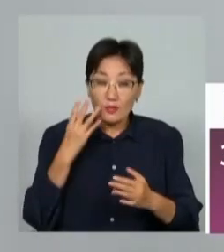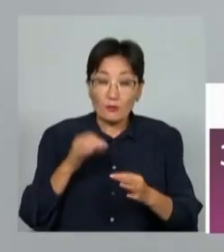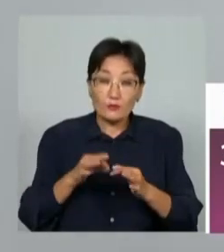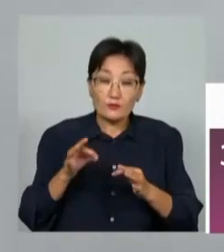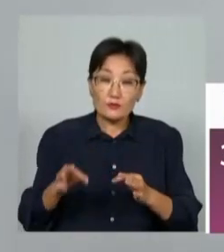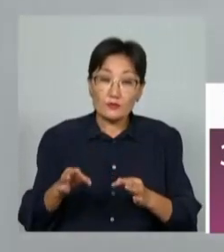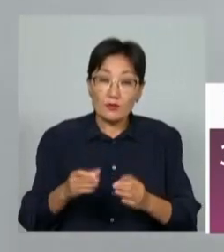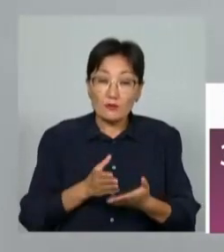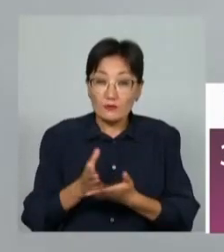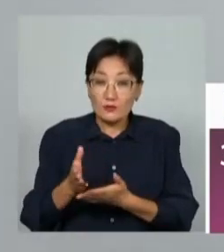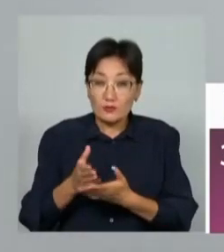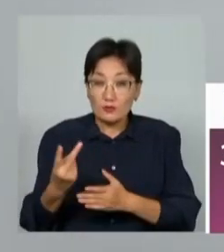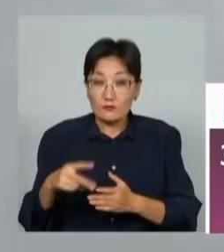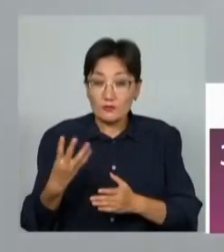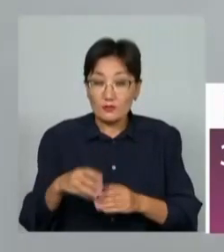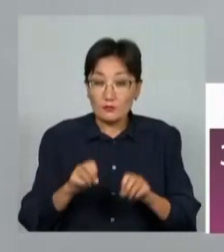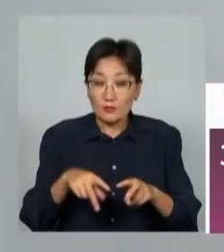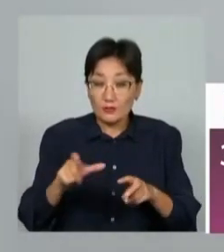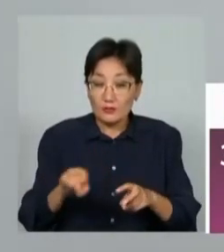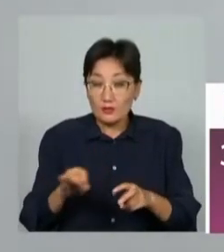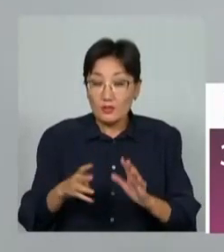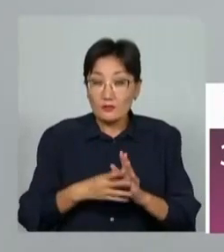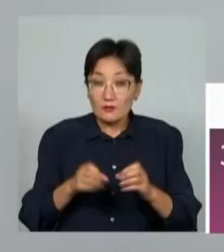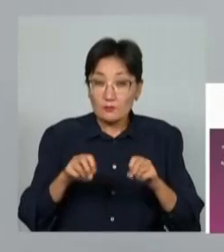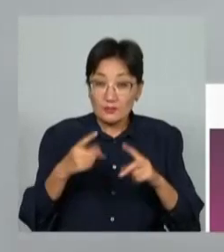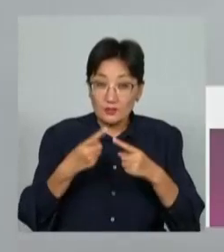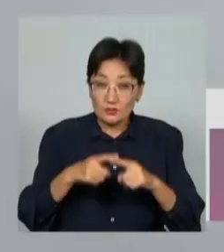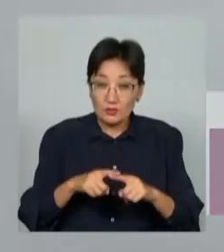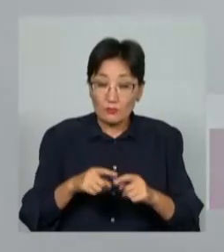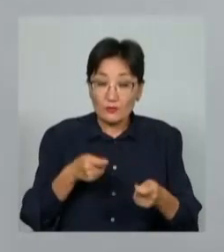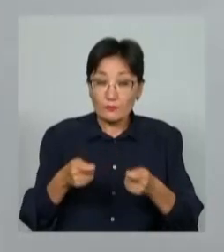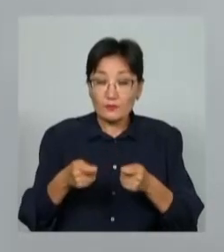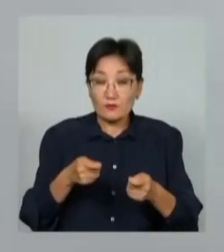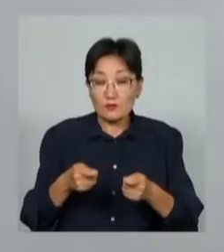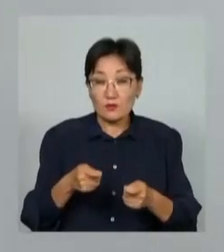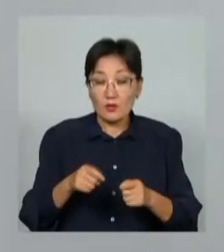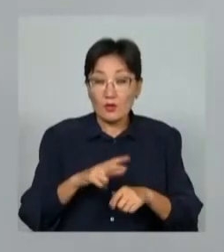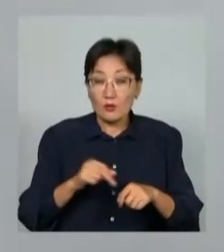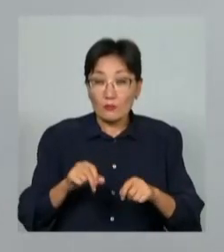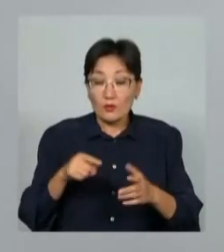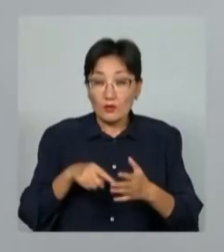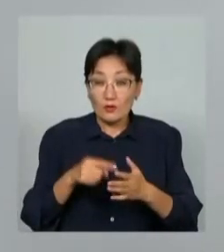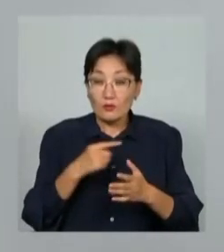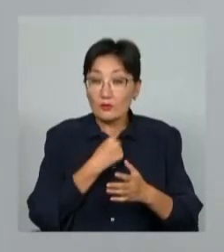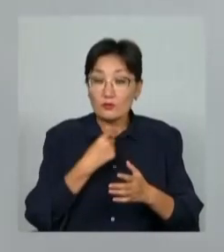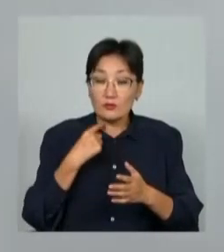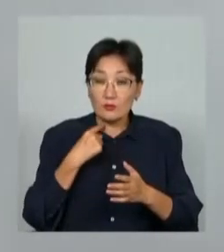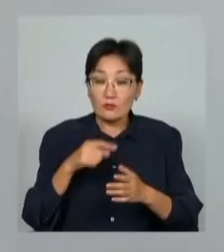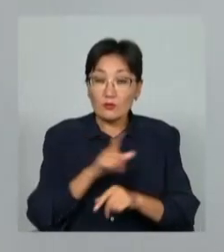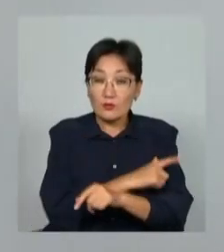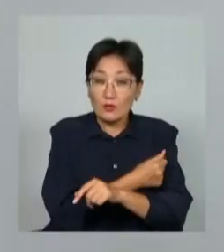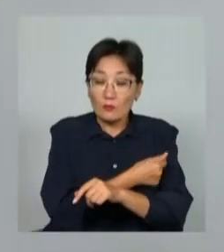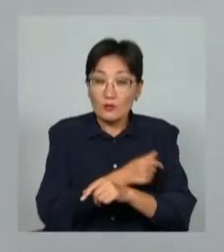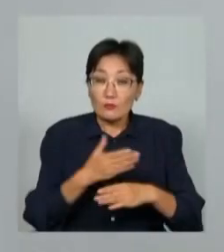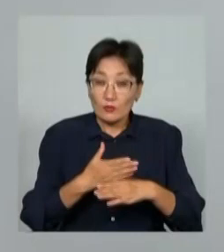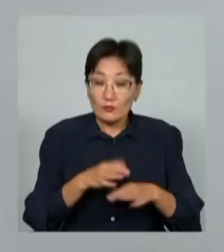области выезжали 24 сотрудника, 9 единиц техники, управление полиции города Талдыкурган, скорая